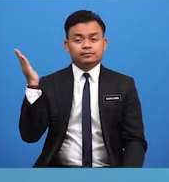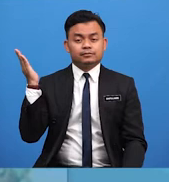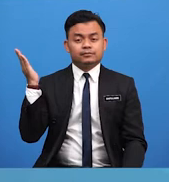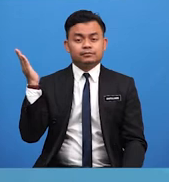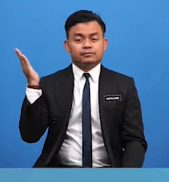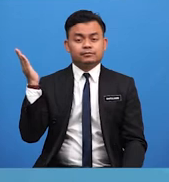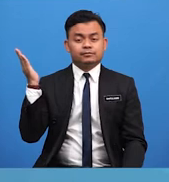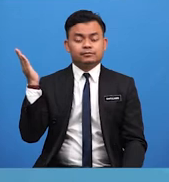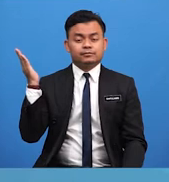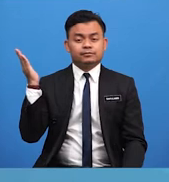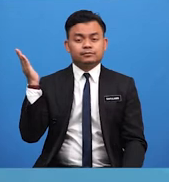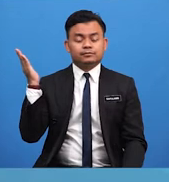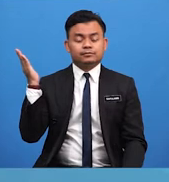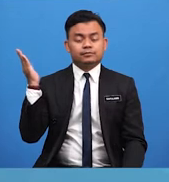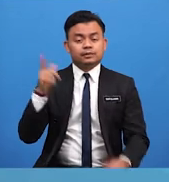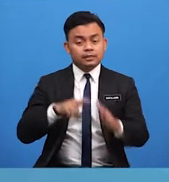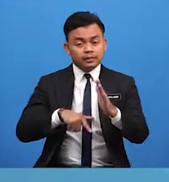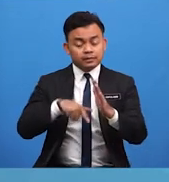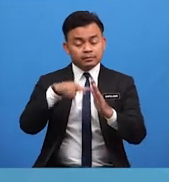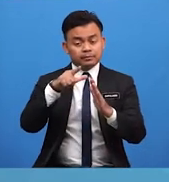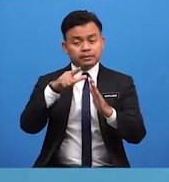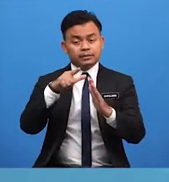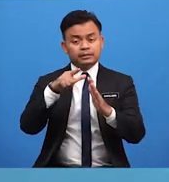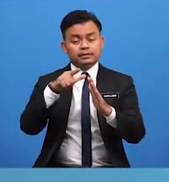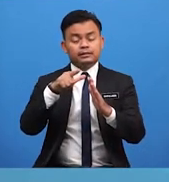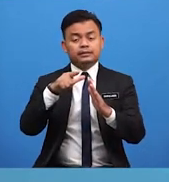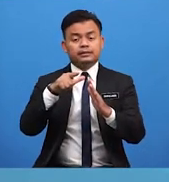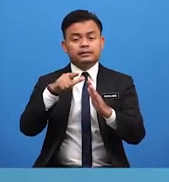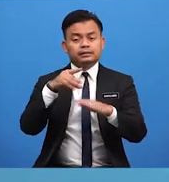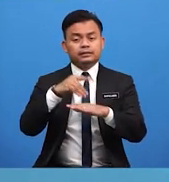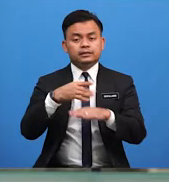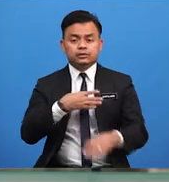dan mi goreng lebih digemari oleh kaum Cina.